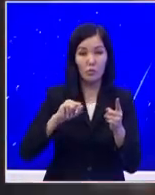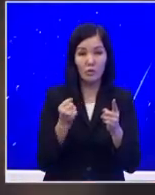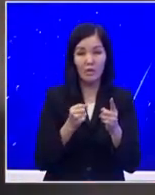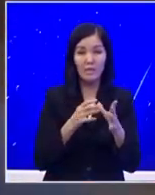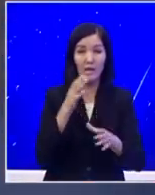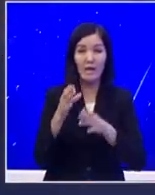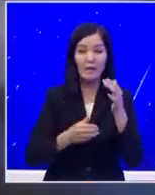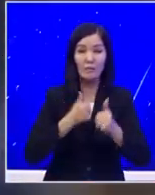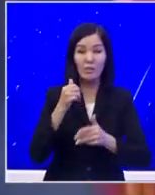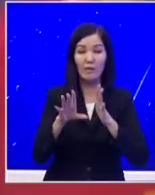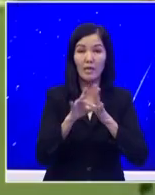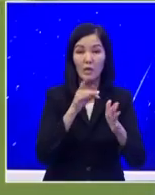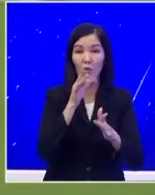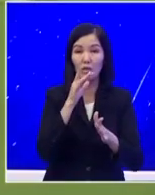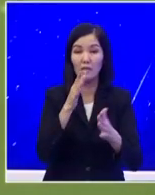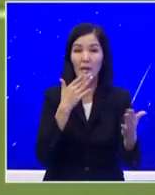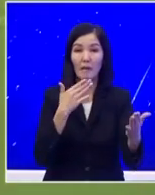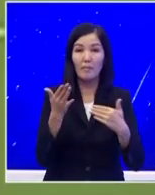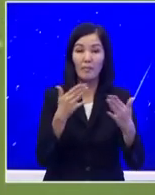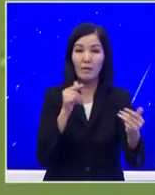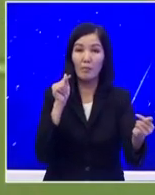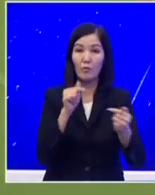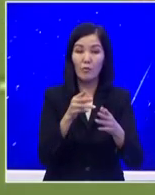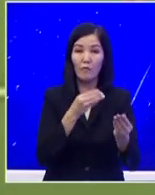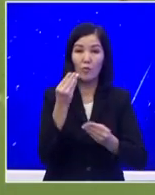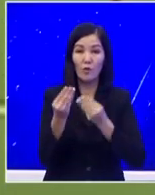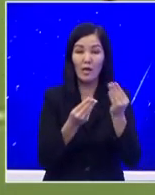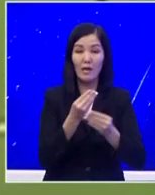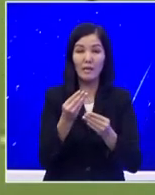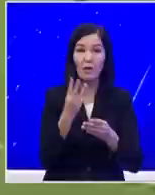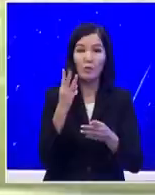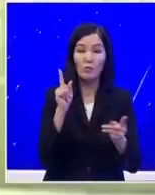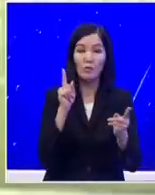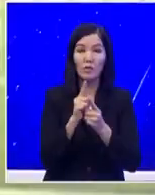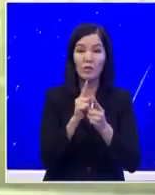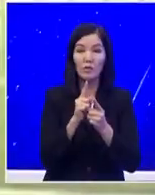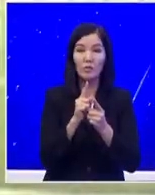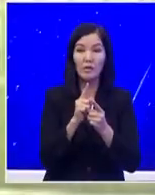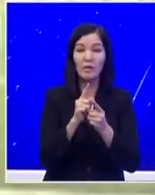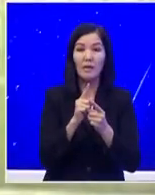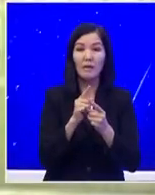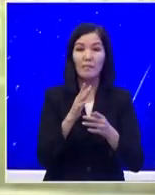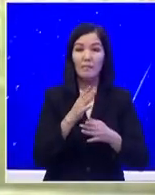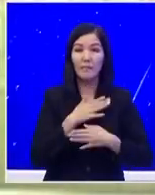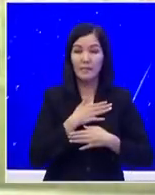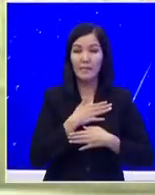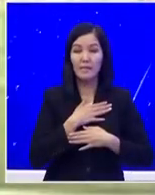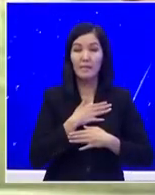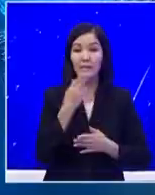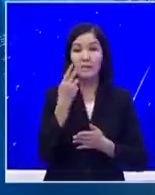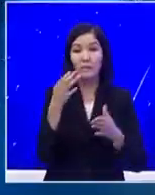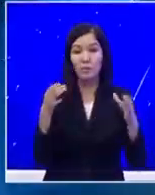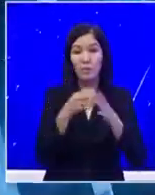әлем чемпионатының іріктеу кезеңінде бір-біріне қарсы ойнаған. 3 кездесуде де отандастарымыз Черногорияға ірі есеппен ұтылып